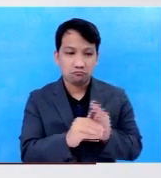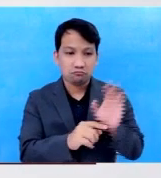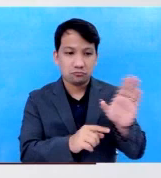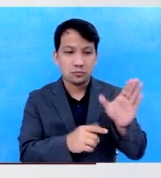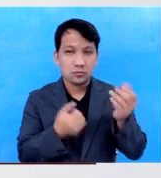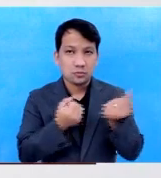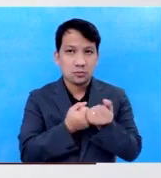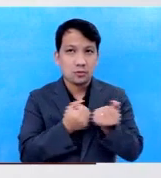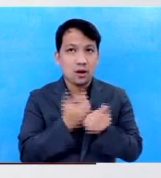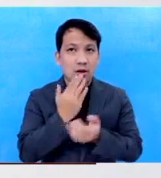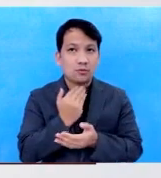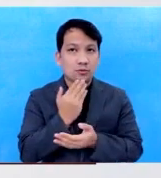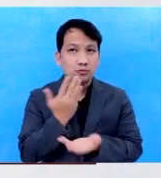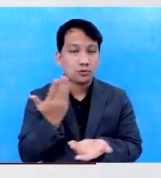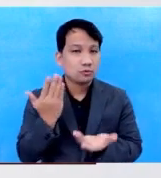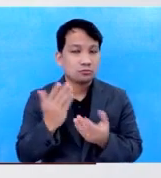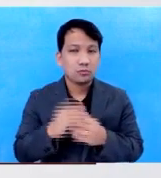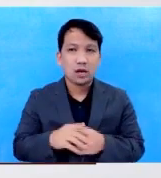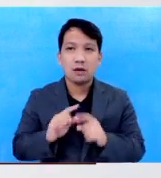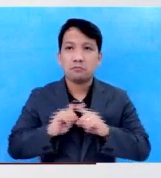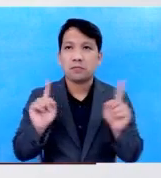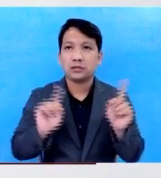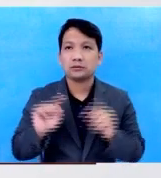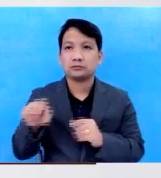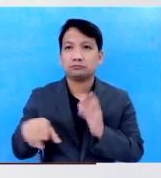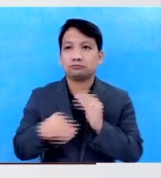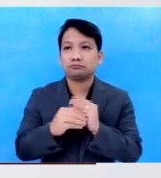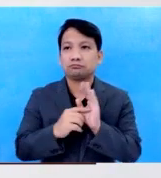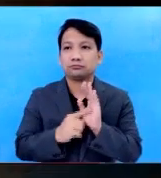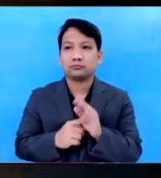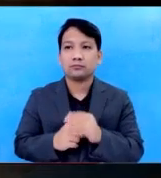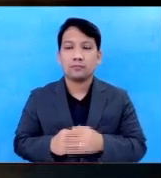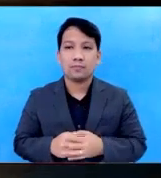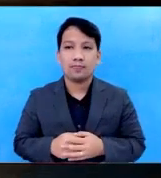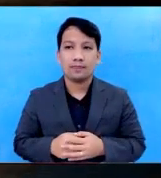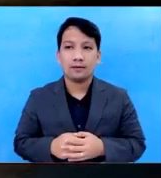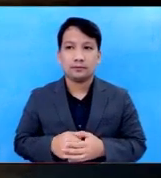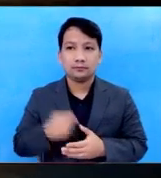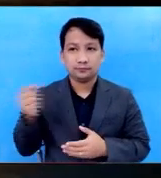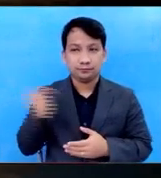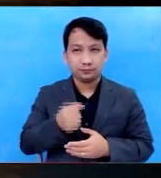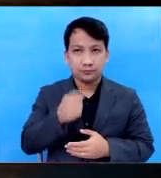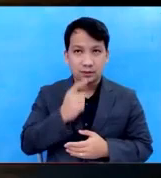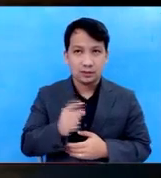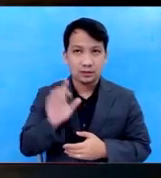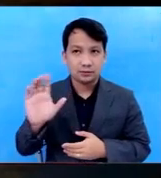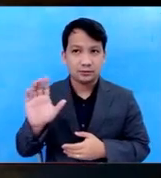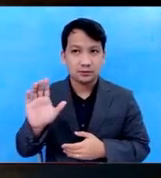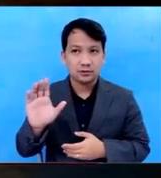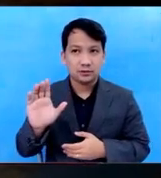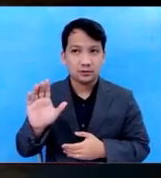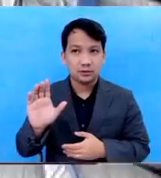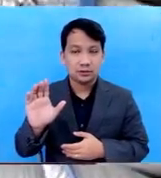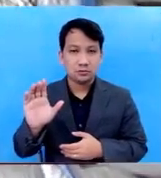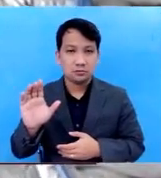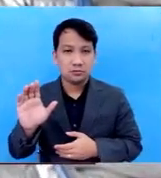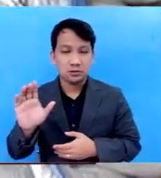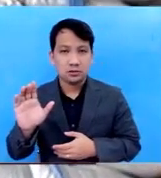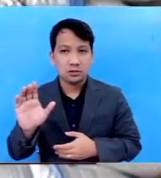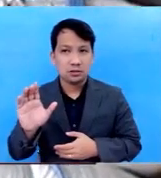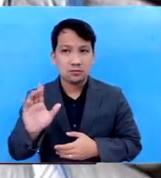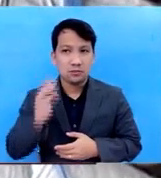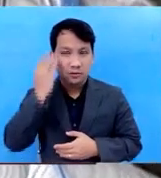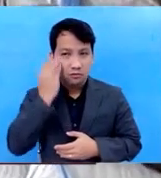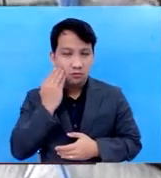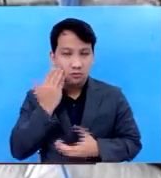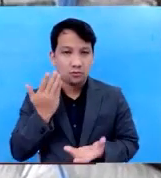sugar. Apparently, yung nakuha nila na parang na menos, there is